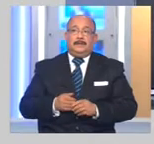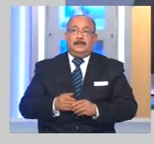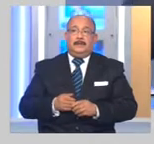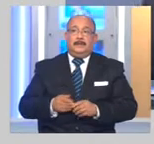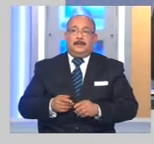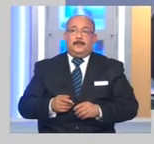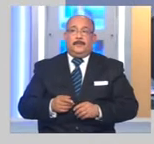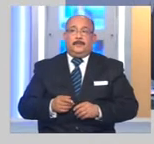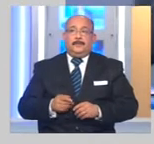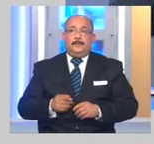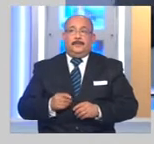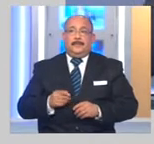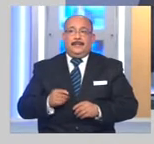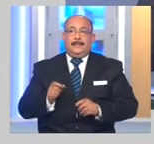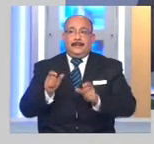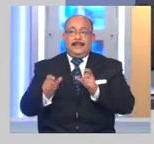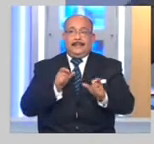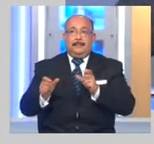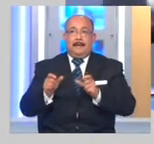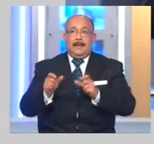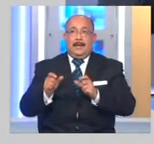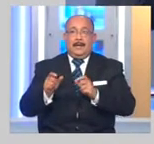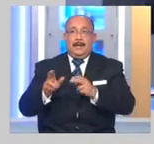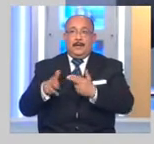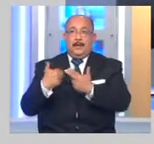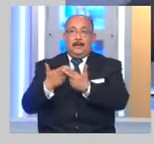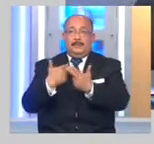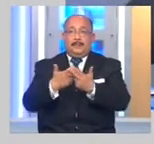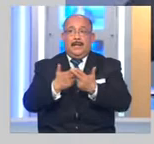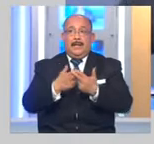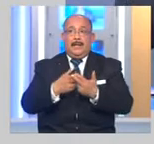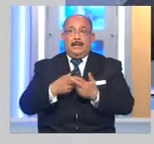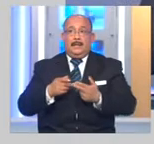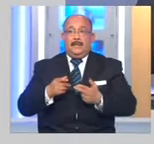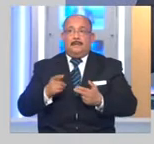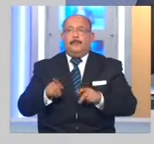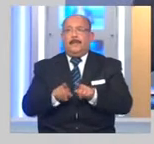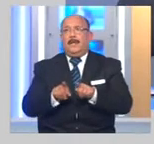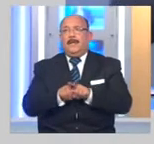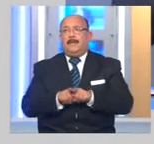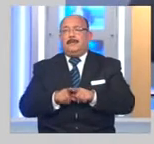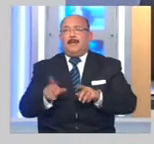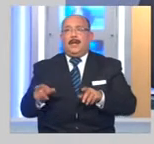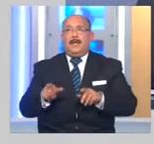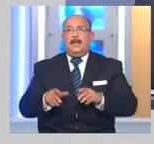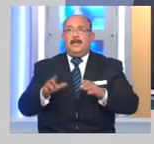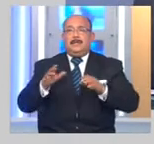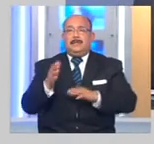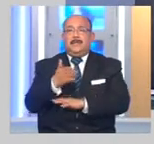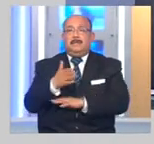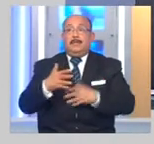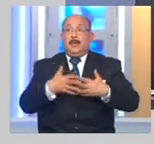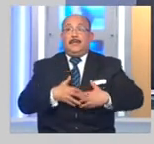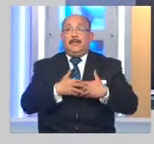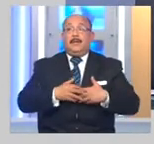الماضيتين في هذه الجهات من بنى أساسية، من مناطق صناعية، من أقطاب تكنولوجية، ومن كذلك النهضة